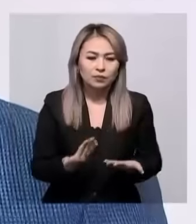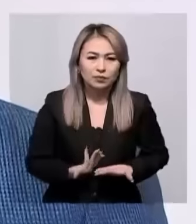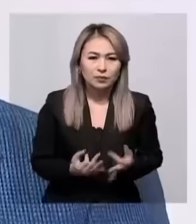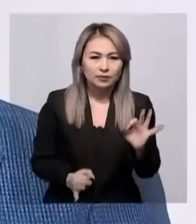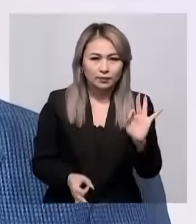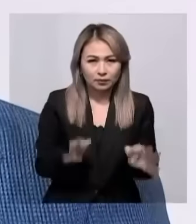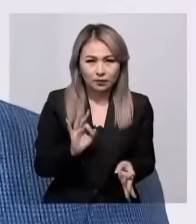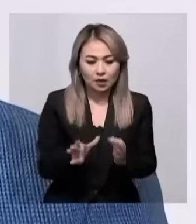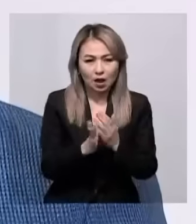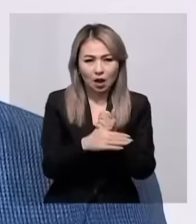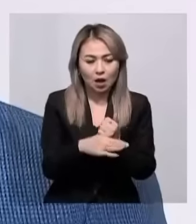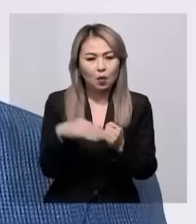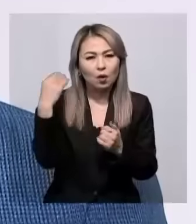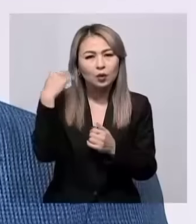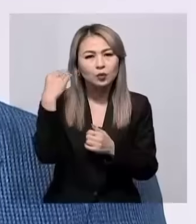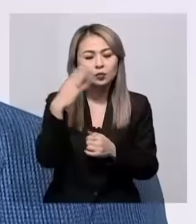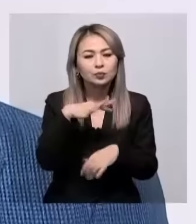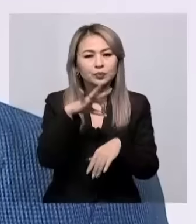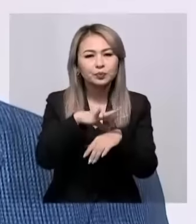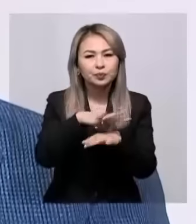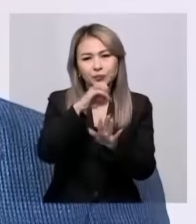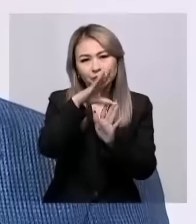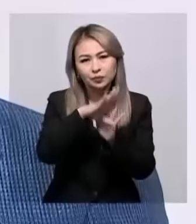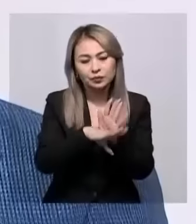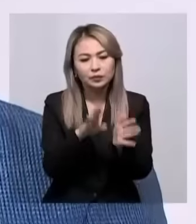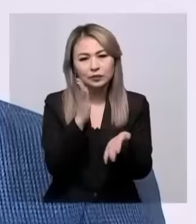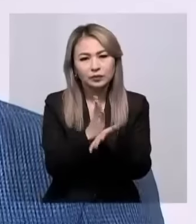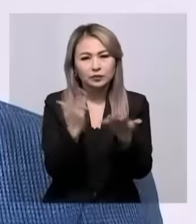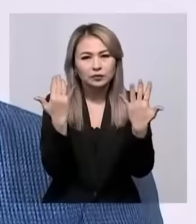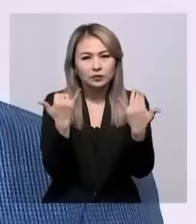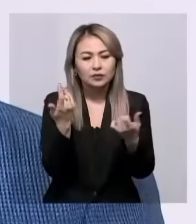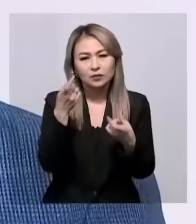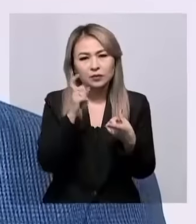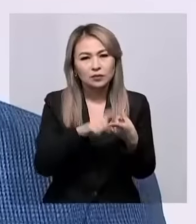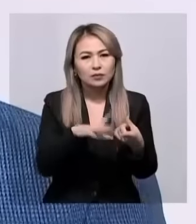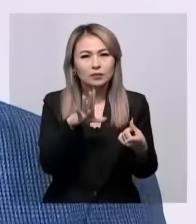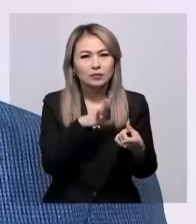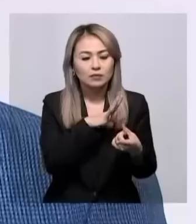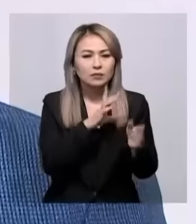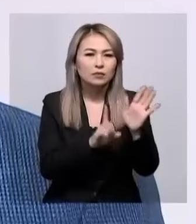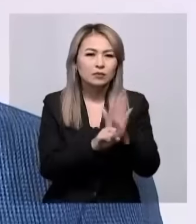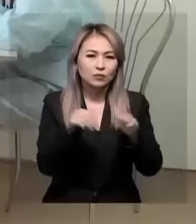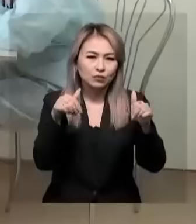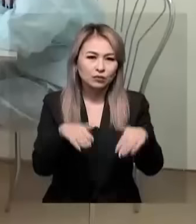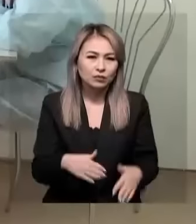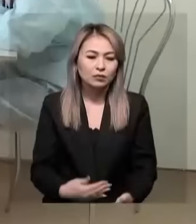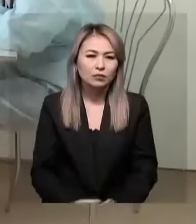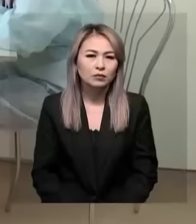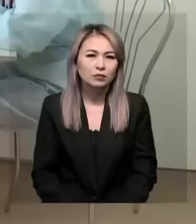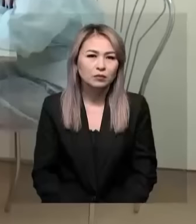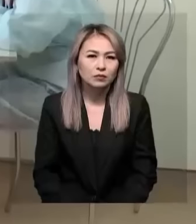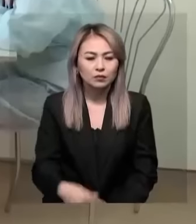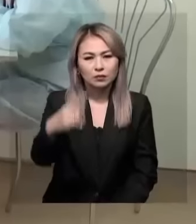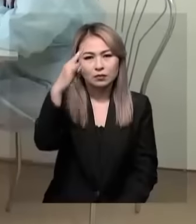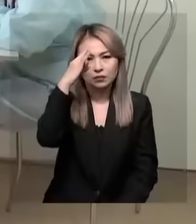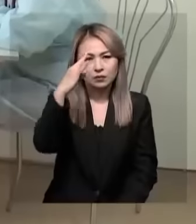ал Атырау, Ақтөбе облыстарында ауру әлі де өршіп тұр. Қазір осыған байланысты шаралар қабылданып отыр. Қазақстанда